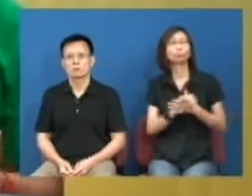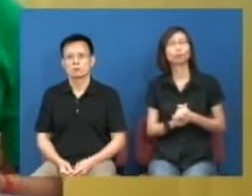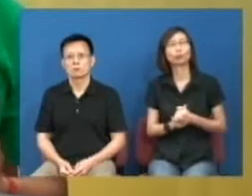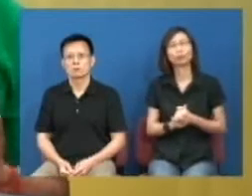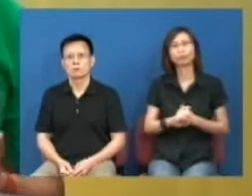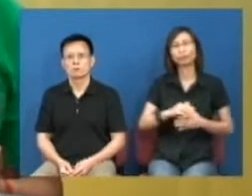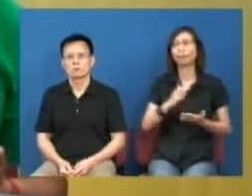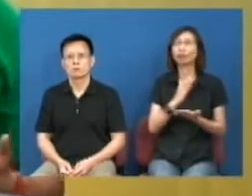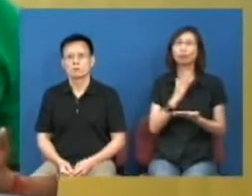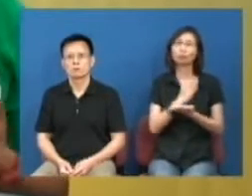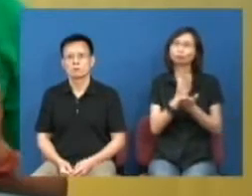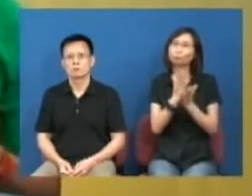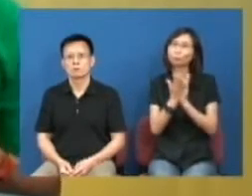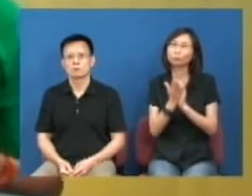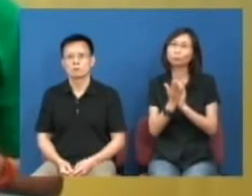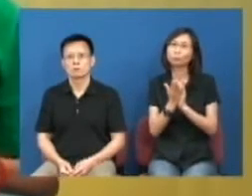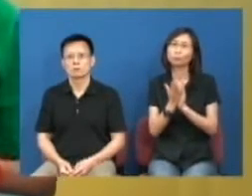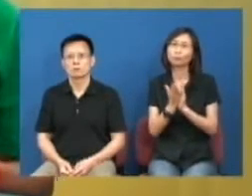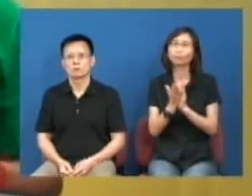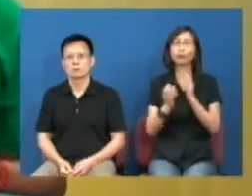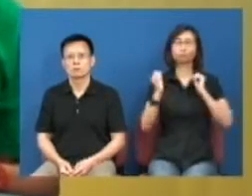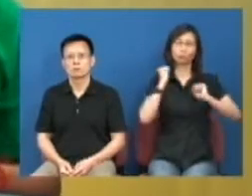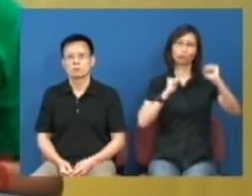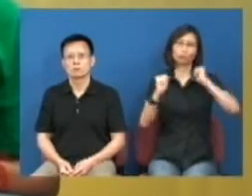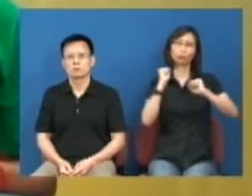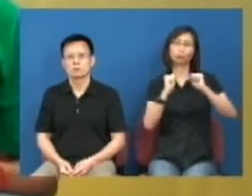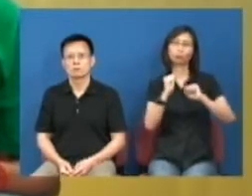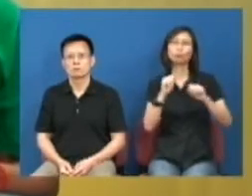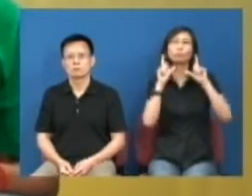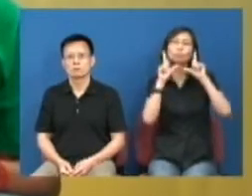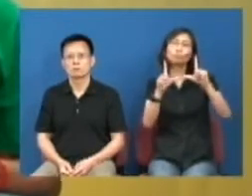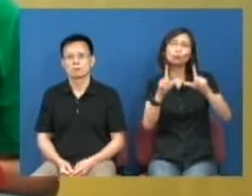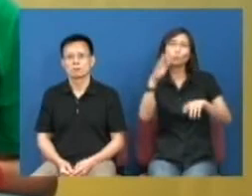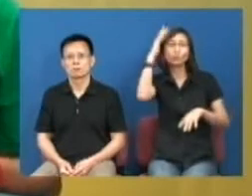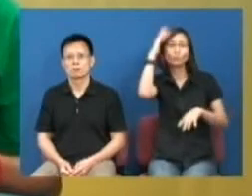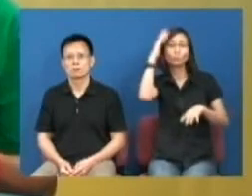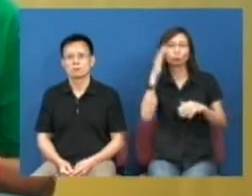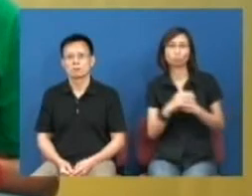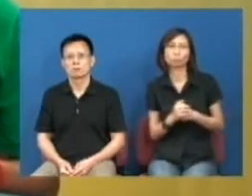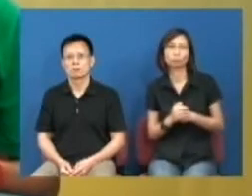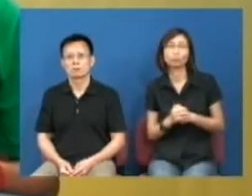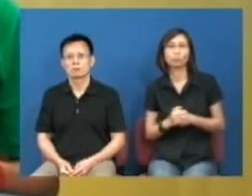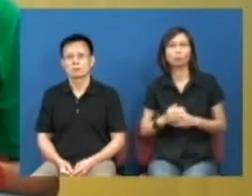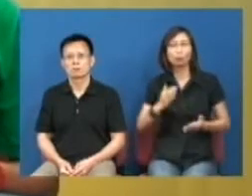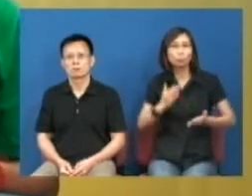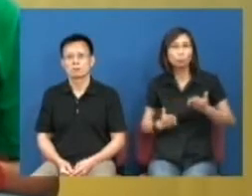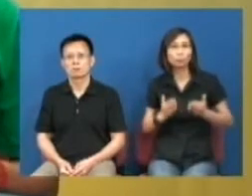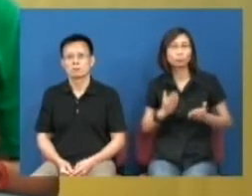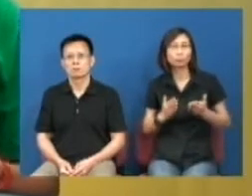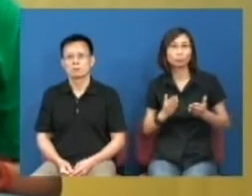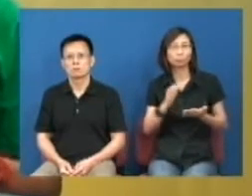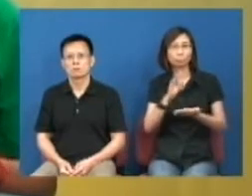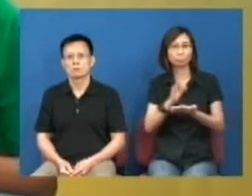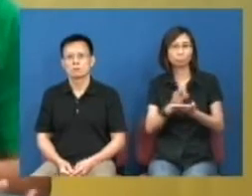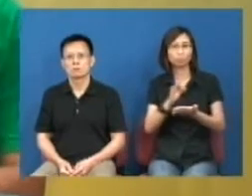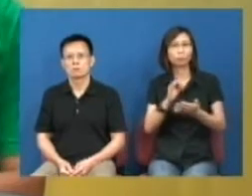口吻或者態度去到回應警方的話咧，我相信咧即好可能只不過係會令到個形勢更加會嚴